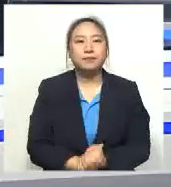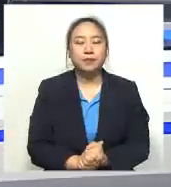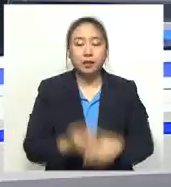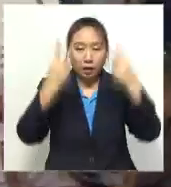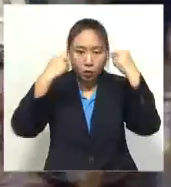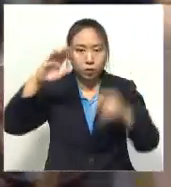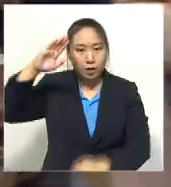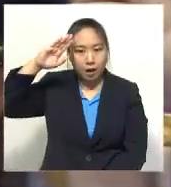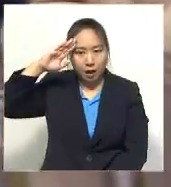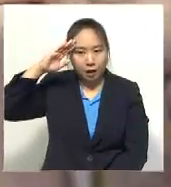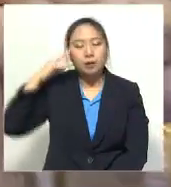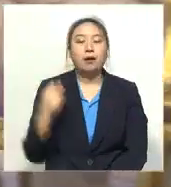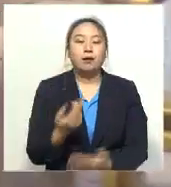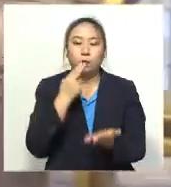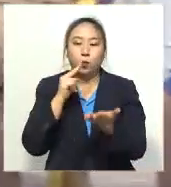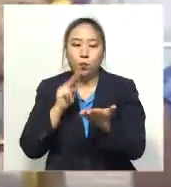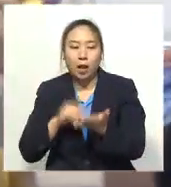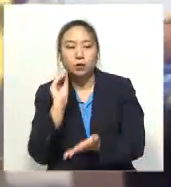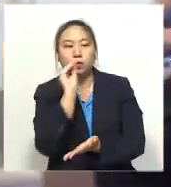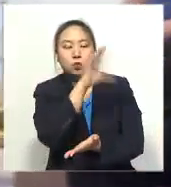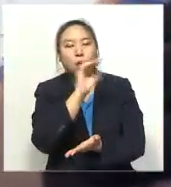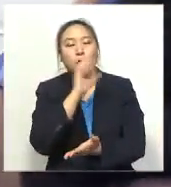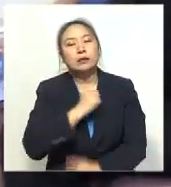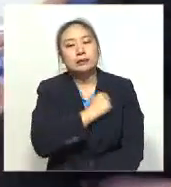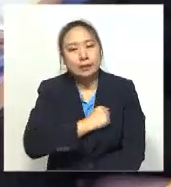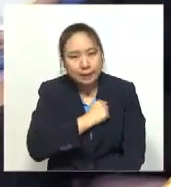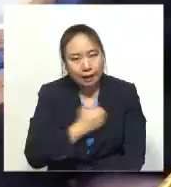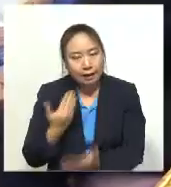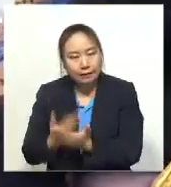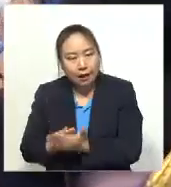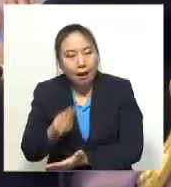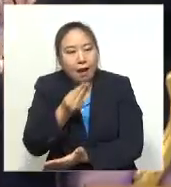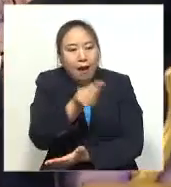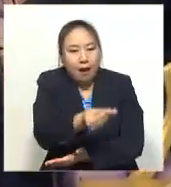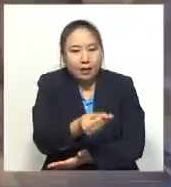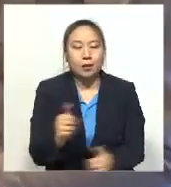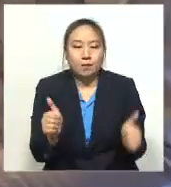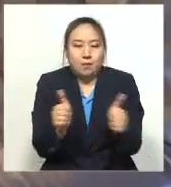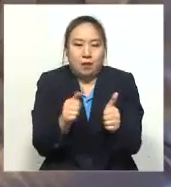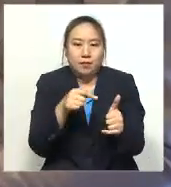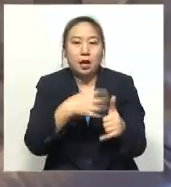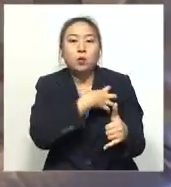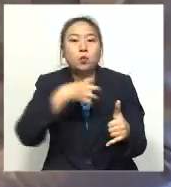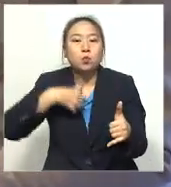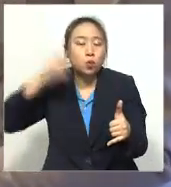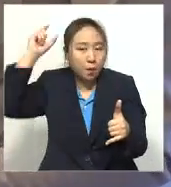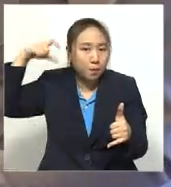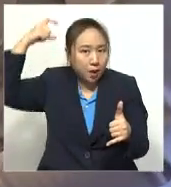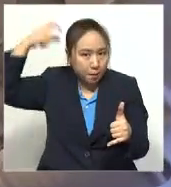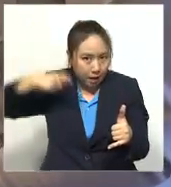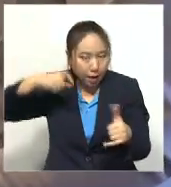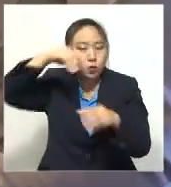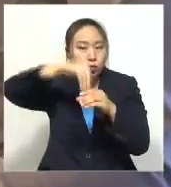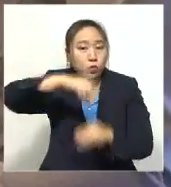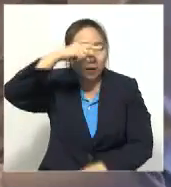พลเอกประยุทธ์จันทร์โอชานายกรัฐมนตรีมอบสารแสดงความเสียใจและก็เงินช่วยเหลือแก่เอกอัครราชทูตสาธารณรัฐแห่งสหภาพเมียนมาประ